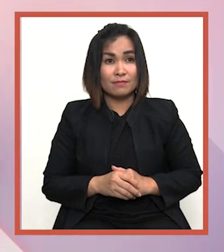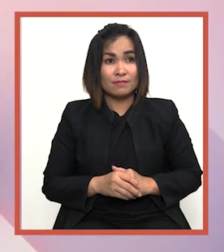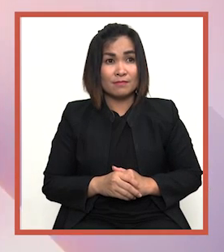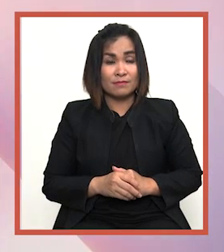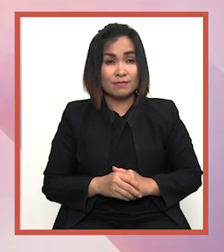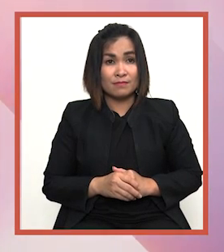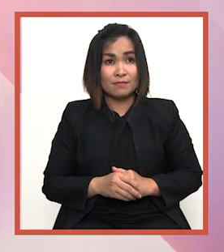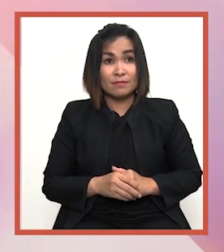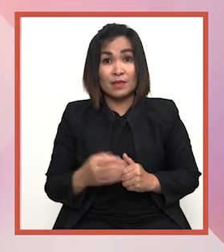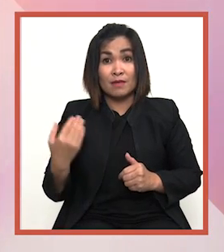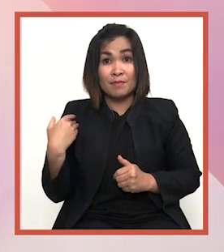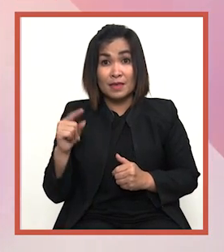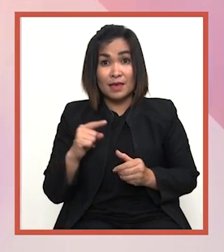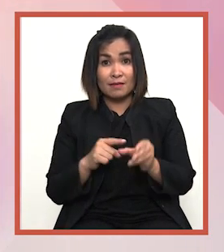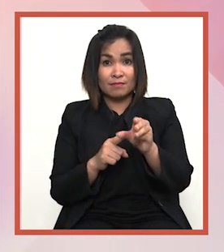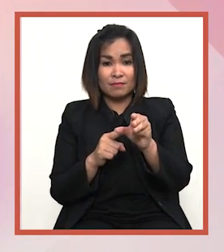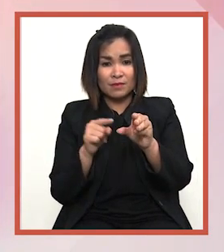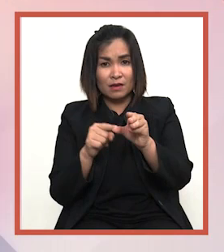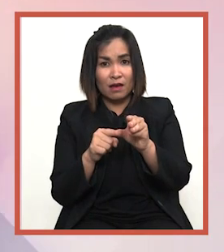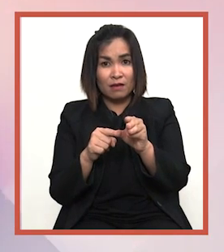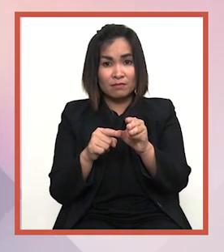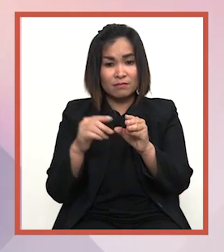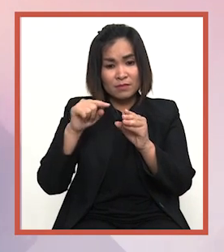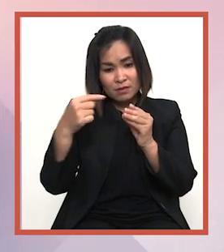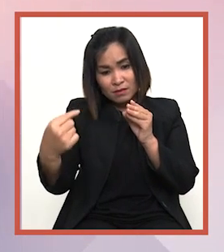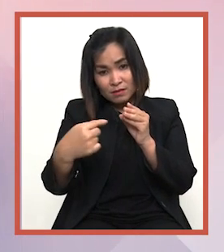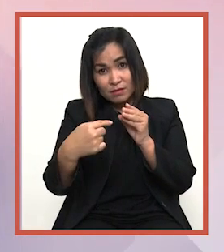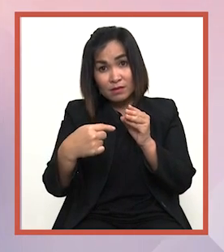ทั้งด้านข้างด้านหน้าและด้านหลัง